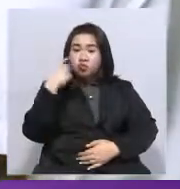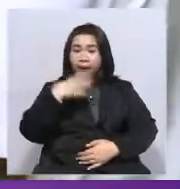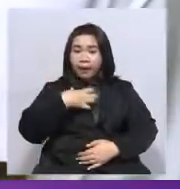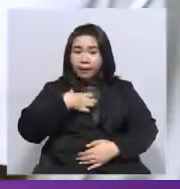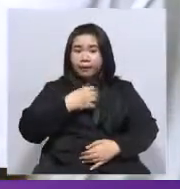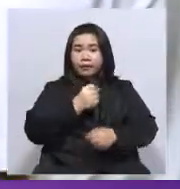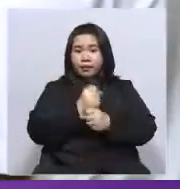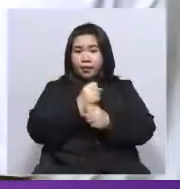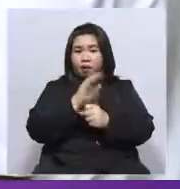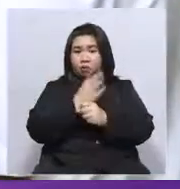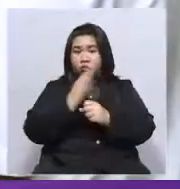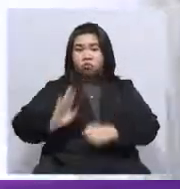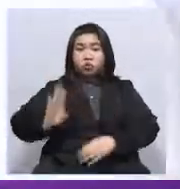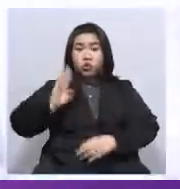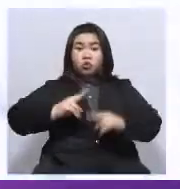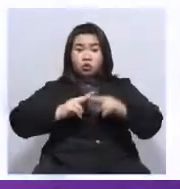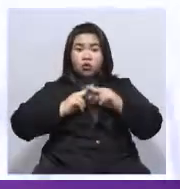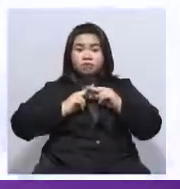นะครับ